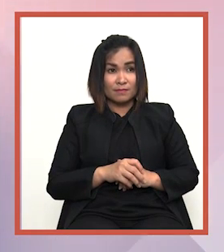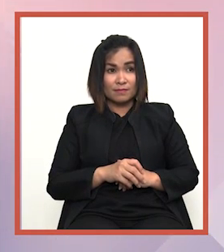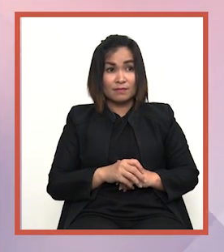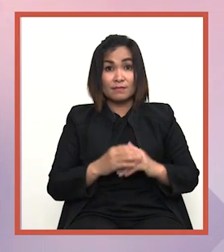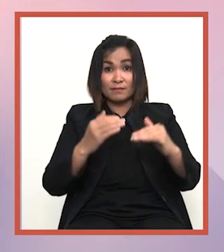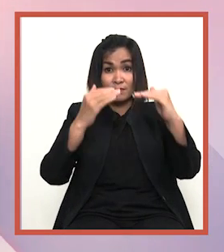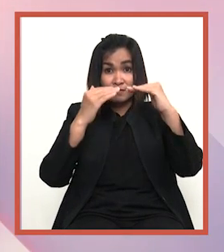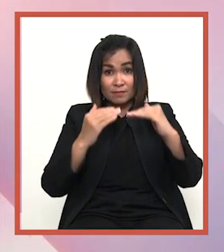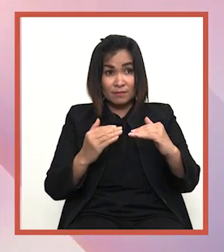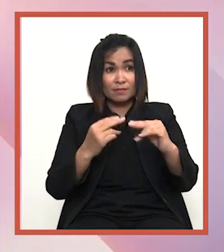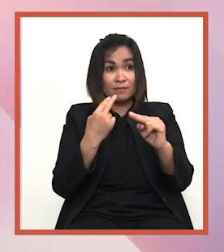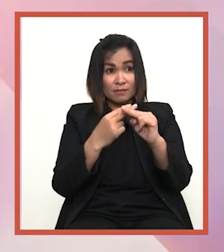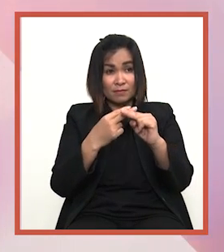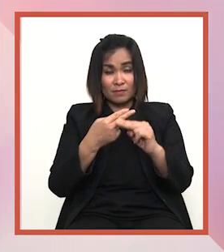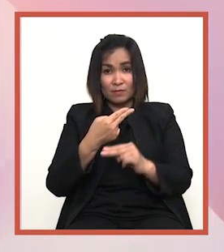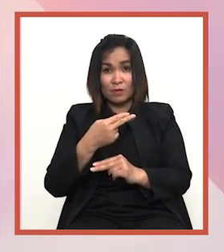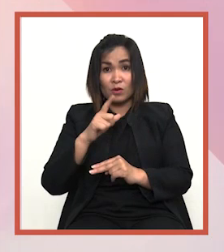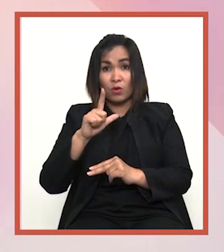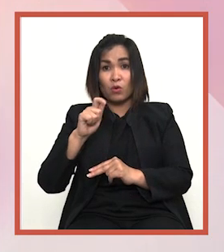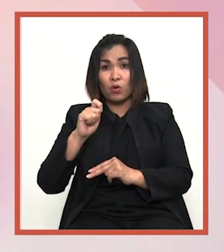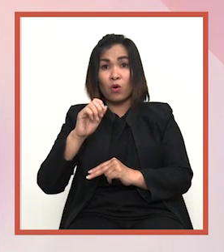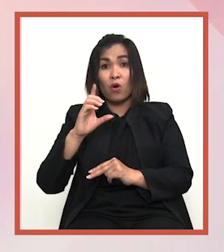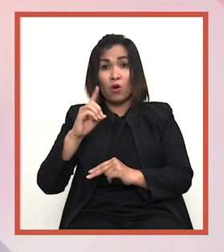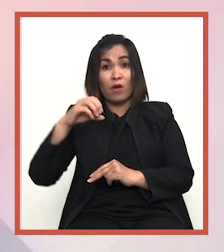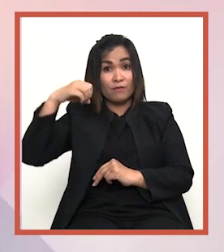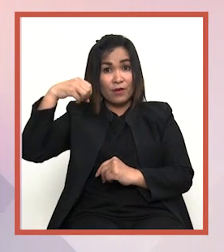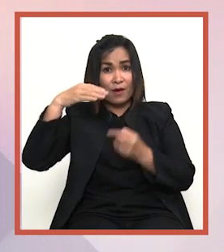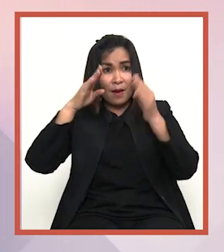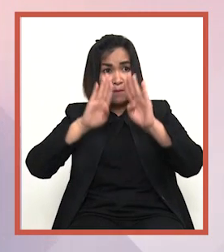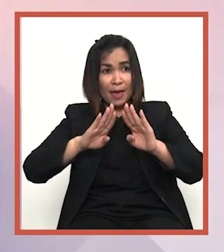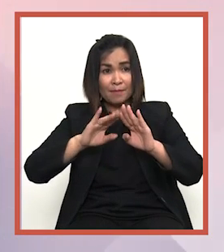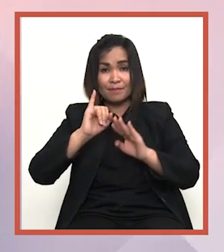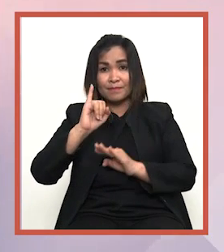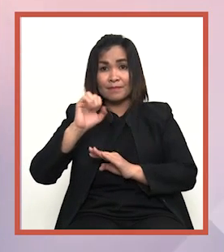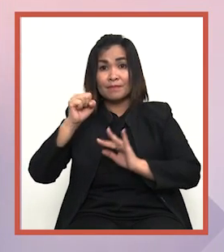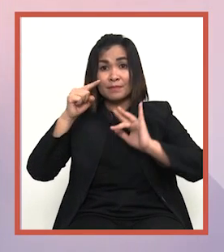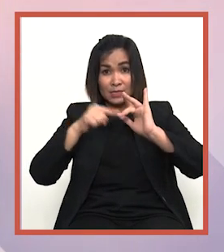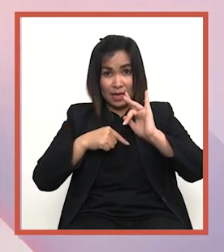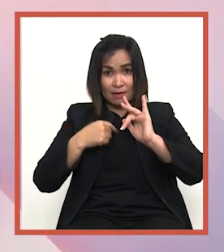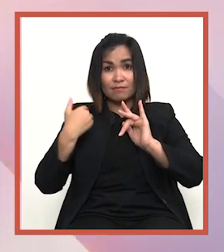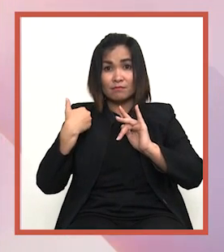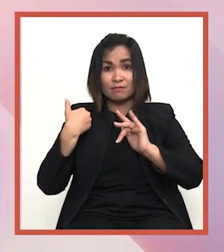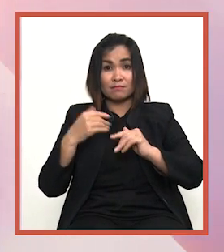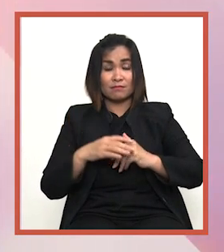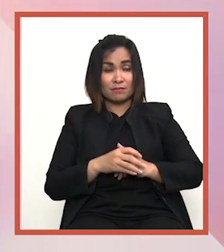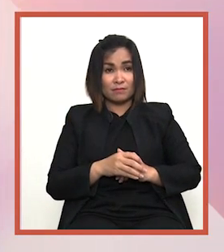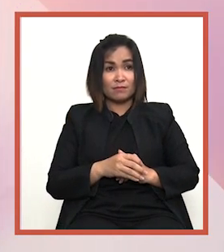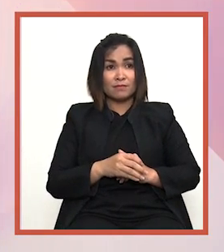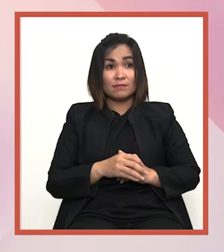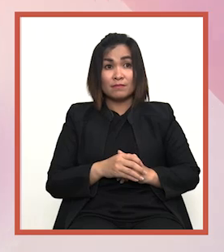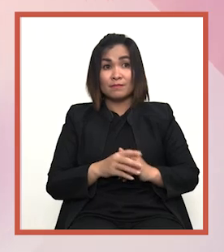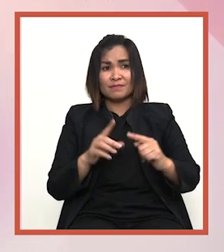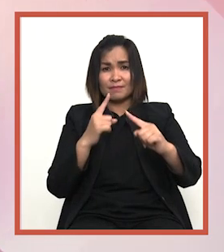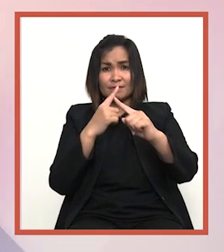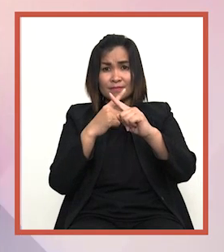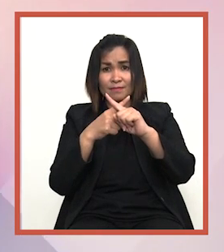ส่วนต่อมาหลอดไฟฟ้าแบบไส้ส ัญลักษณ์นี้